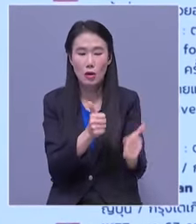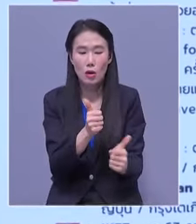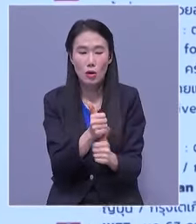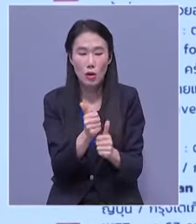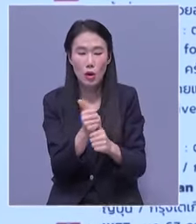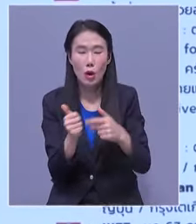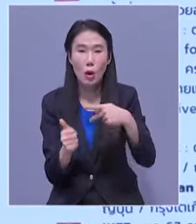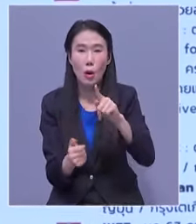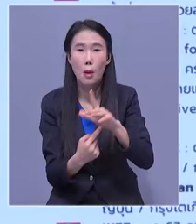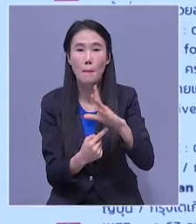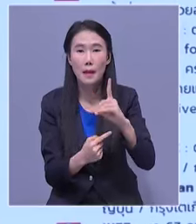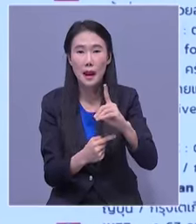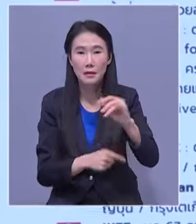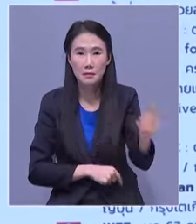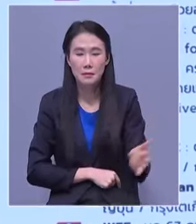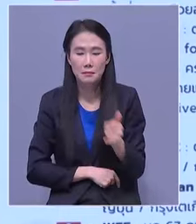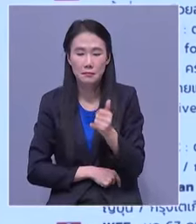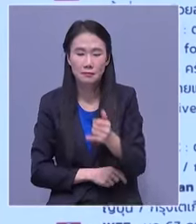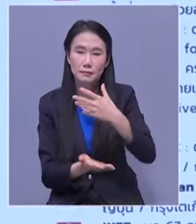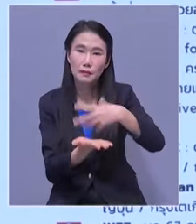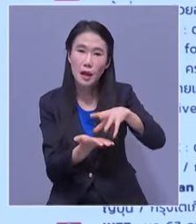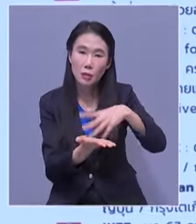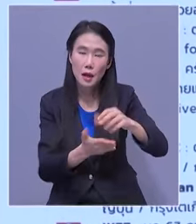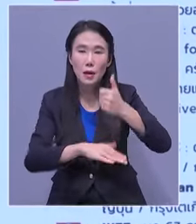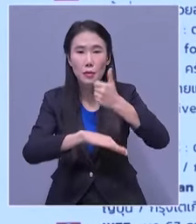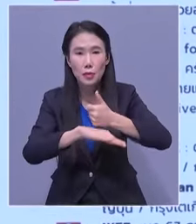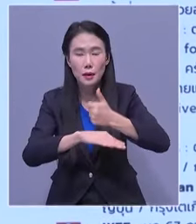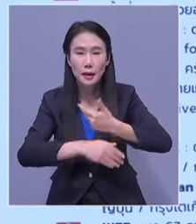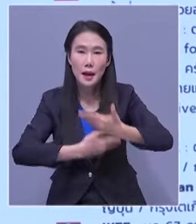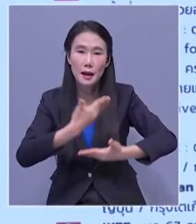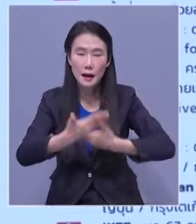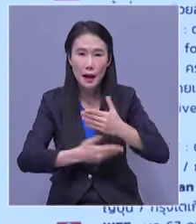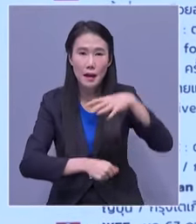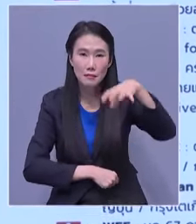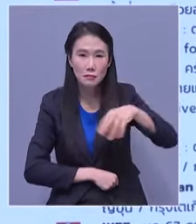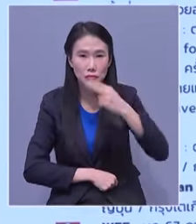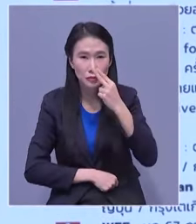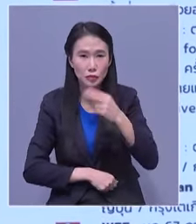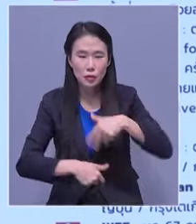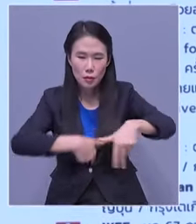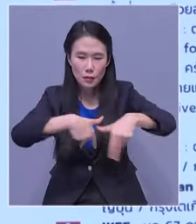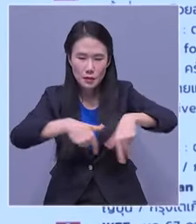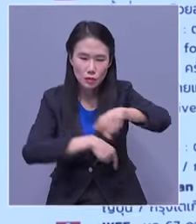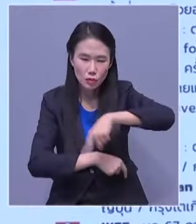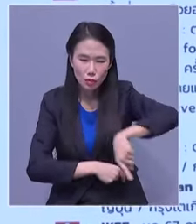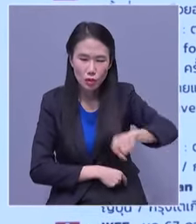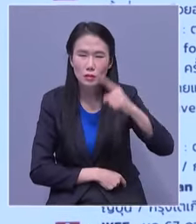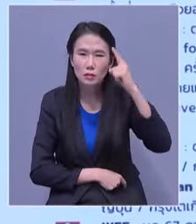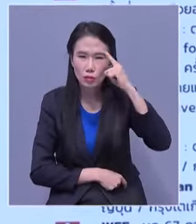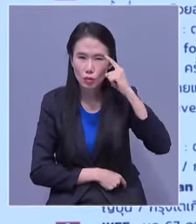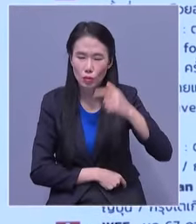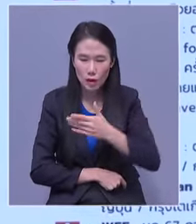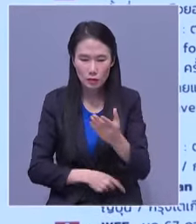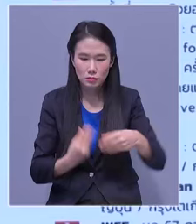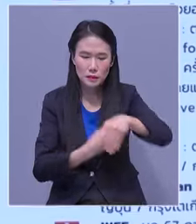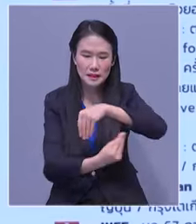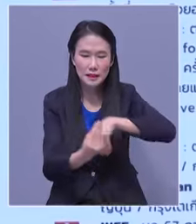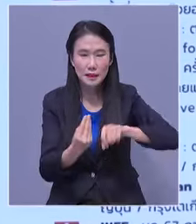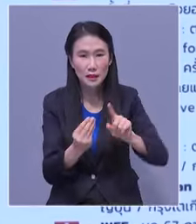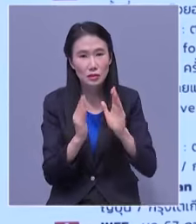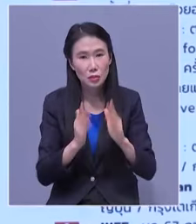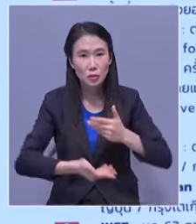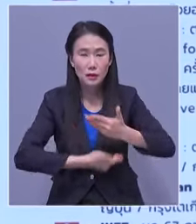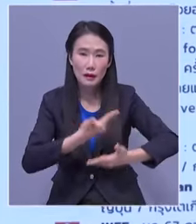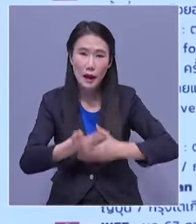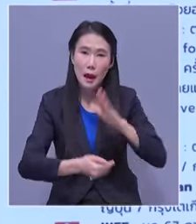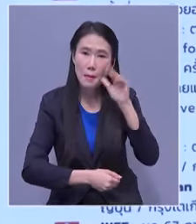ดี่าขนาดนี้คนขายข